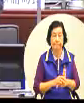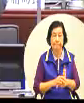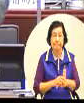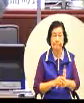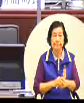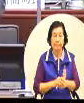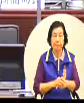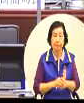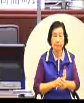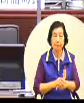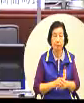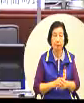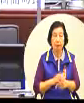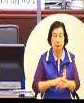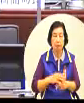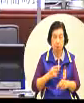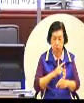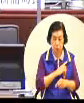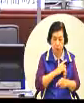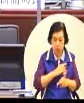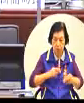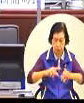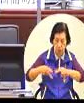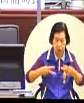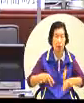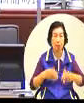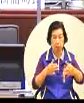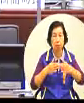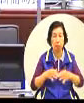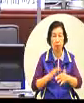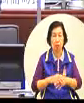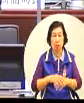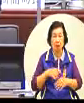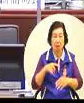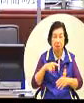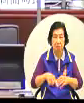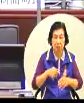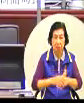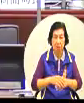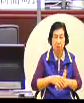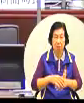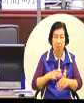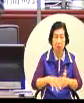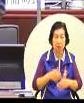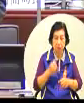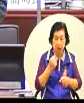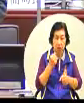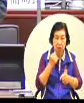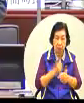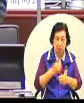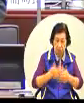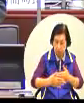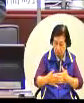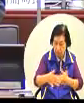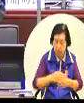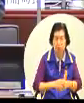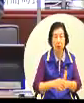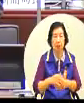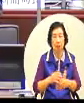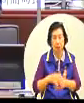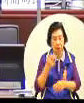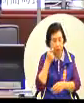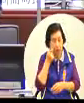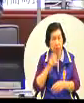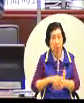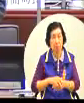个调整，要不然这条路真的很辛苦。那我谢谢伊斯坦大议员为原住